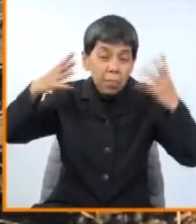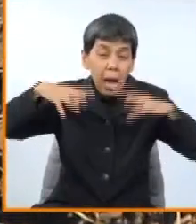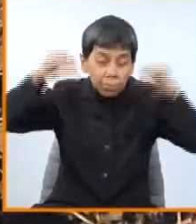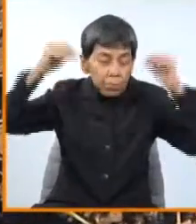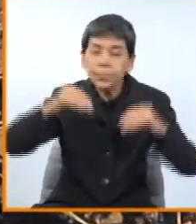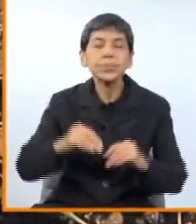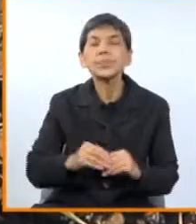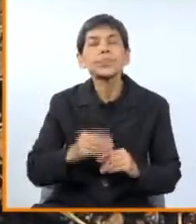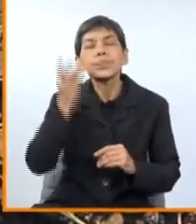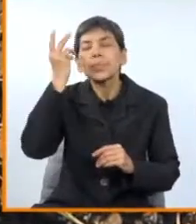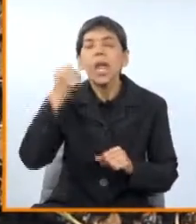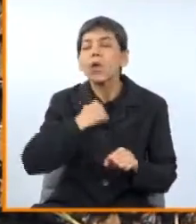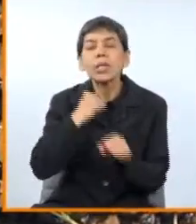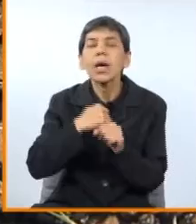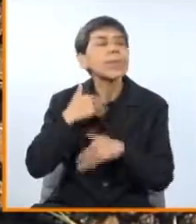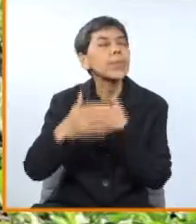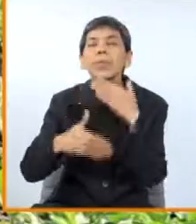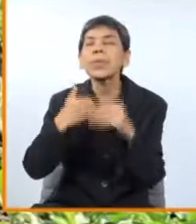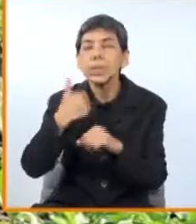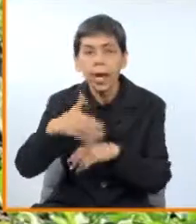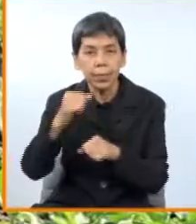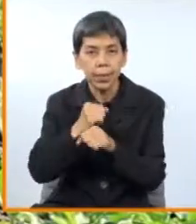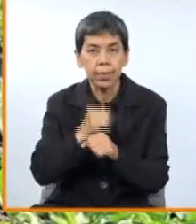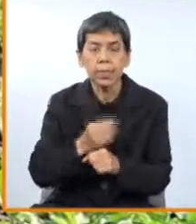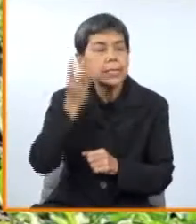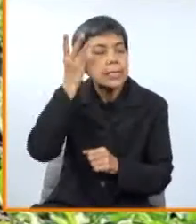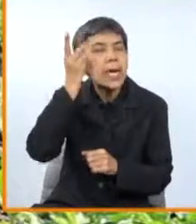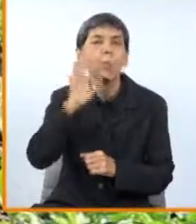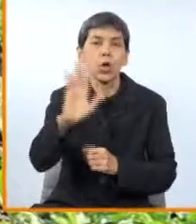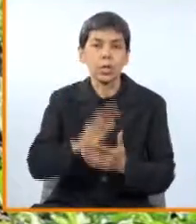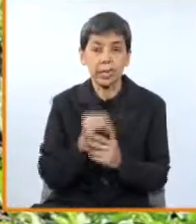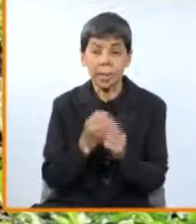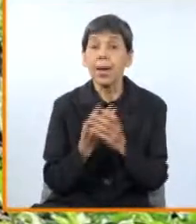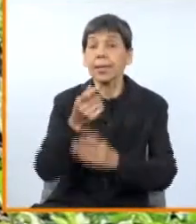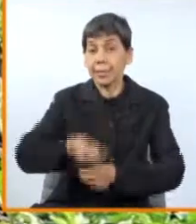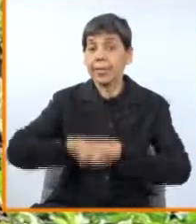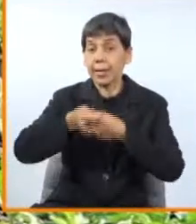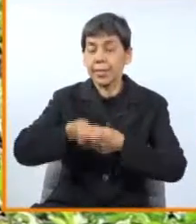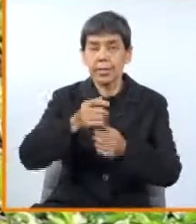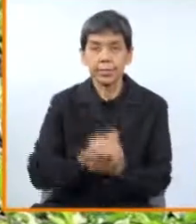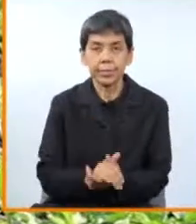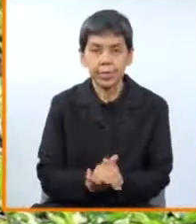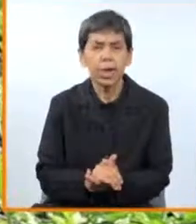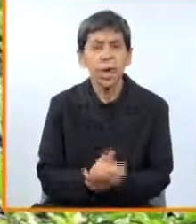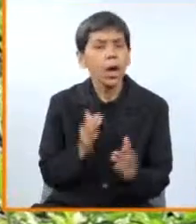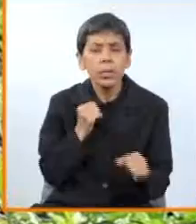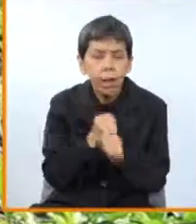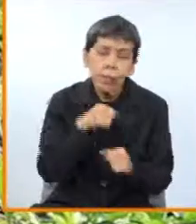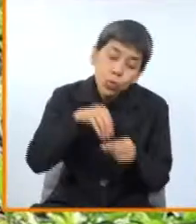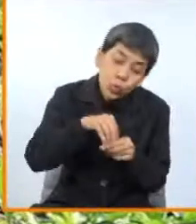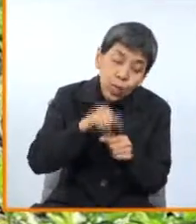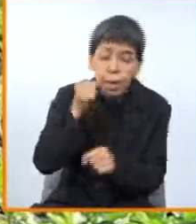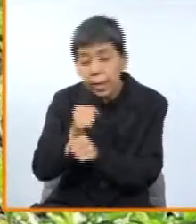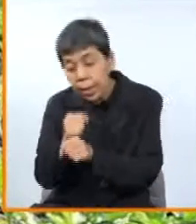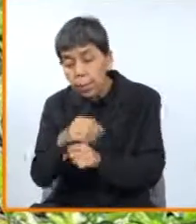เราไม่ต้องไปซีเรียสเราทำมันเรื่อยๆไปเถอะนะการเกษตรเนี่ยอยู่ไปทำไปไม่ต้องไป